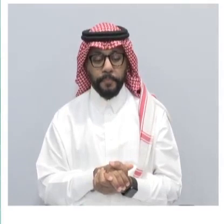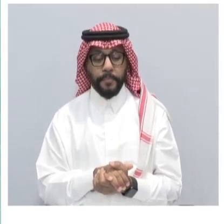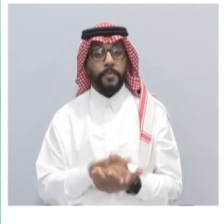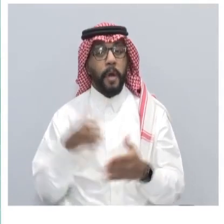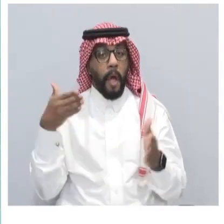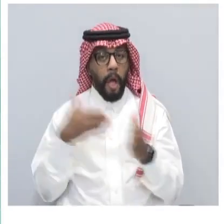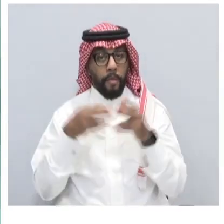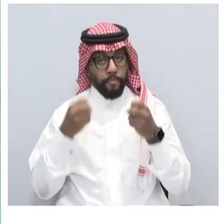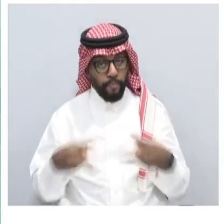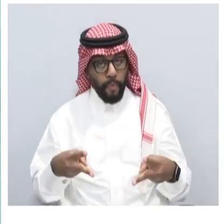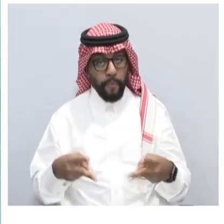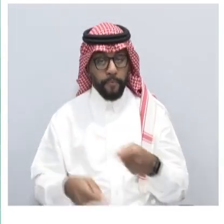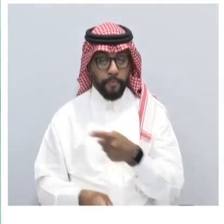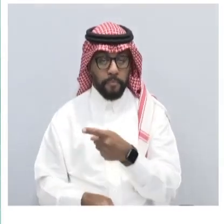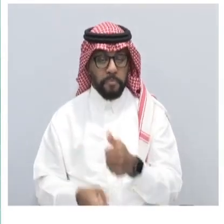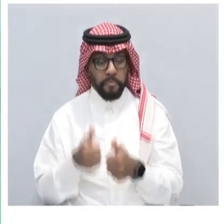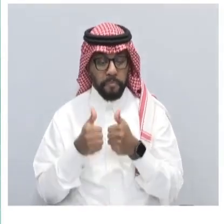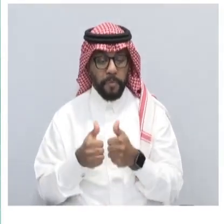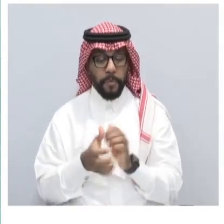ثم ننقر على موافق